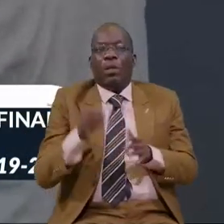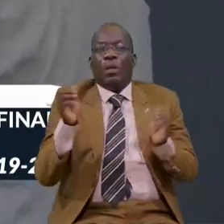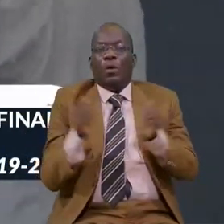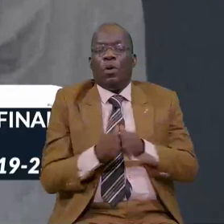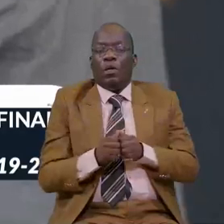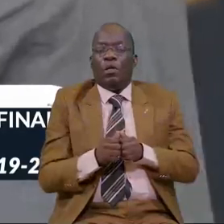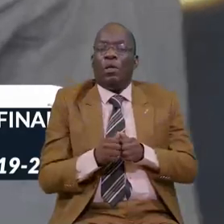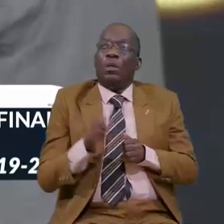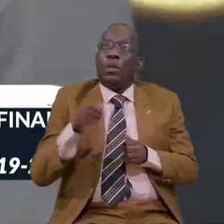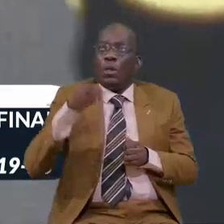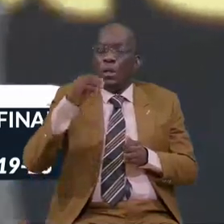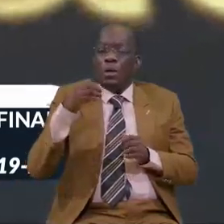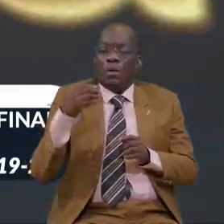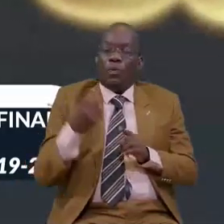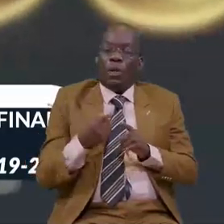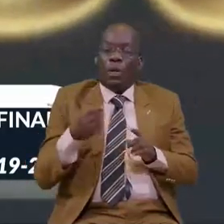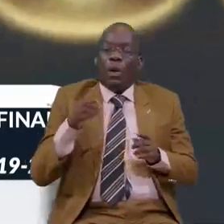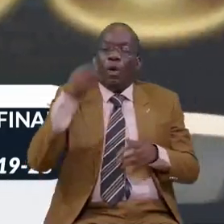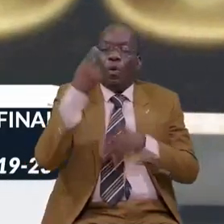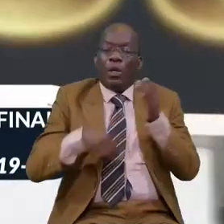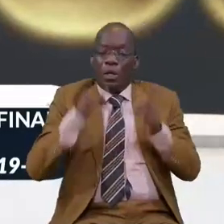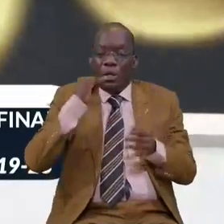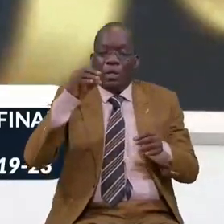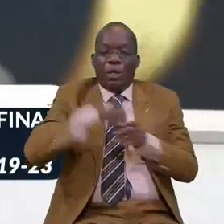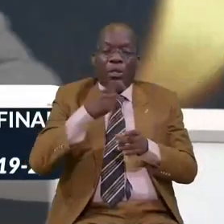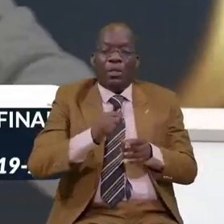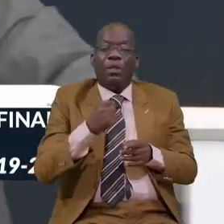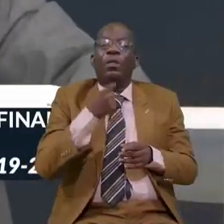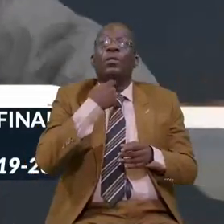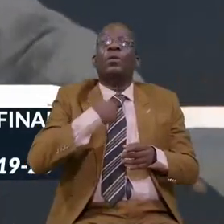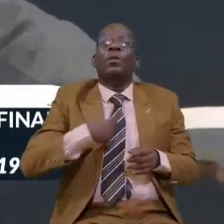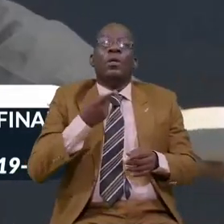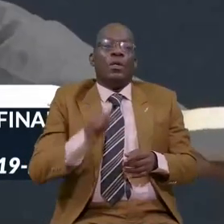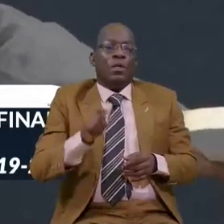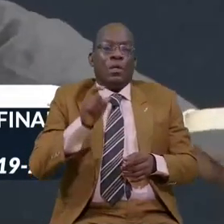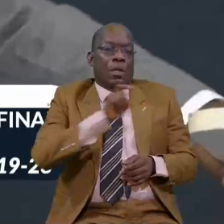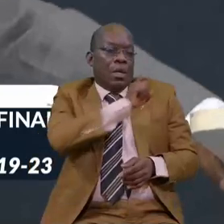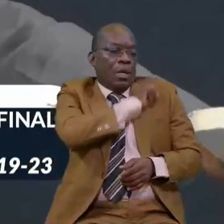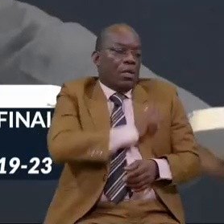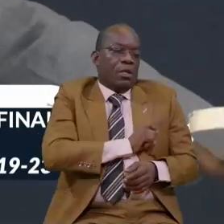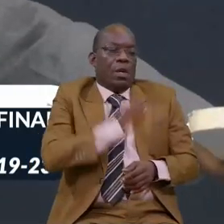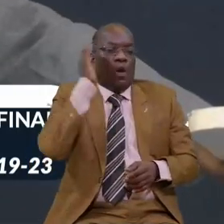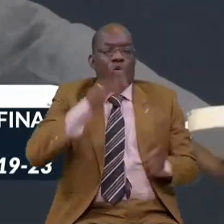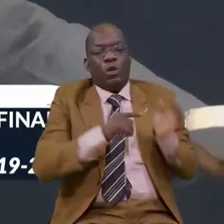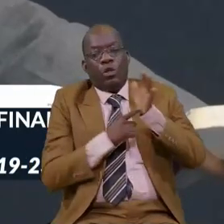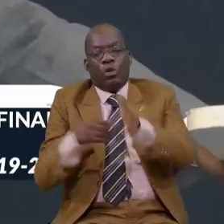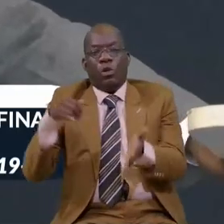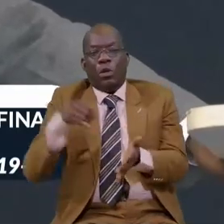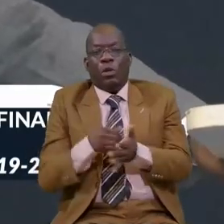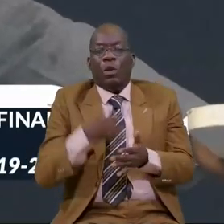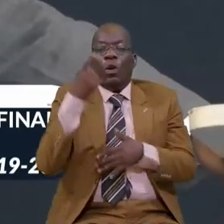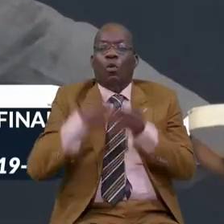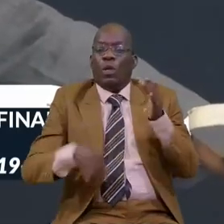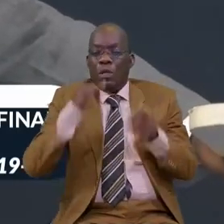caché de cette radio. Même dans les os, il voit et révèle tout. Tout ce qui est dans les